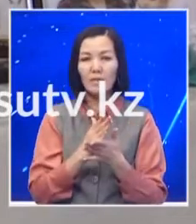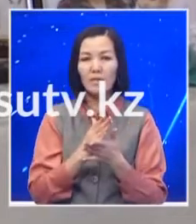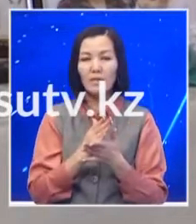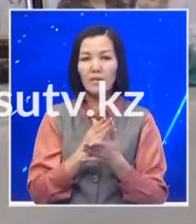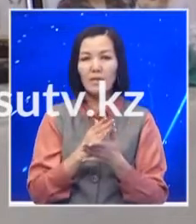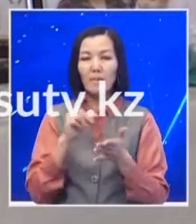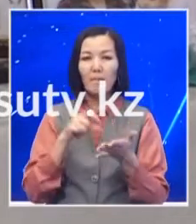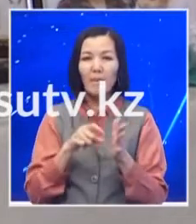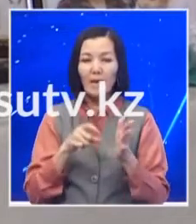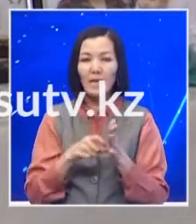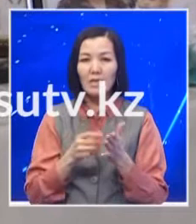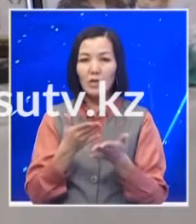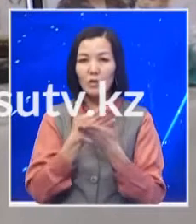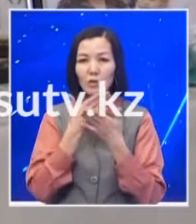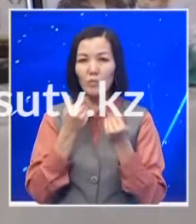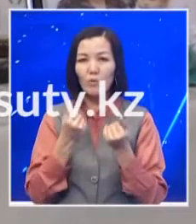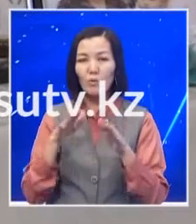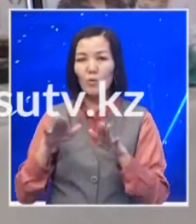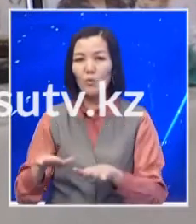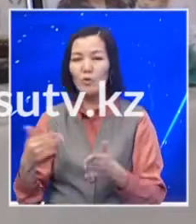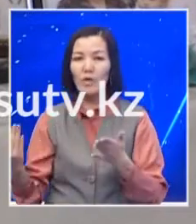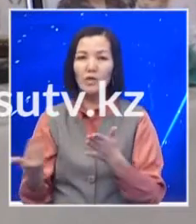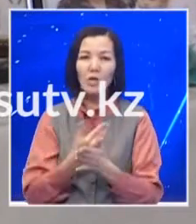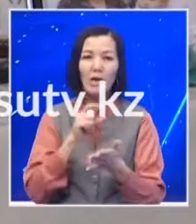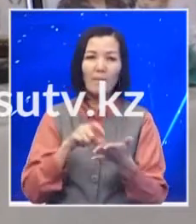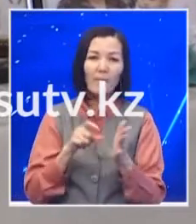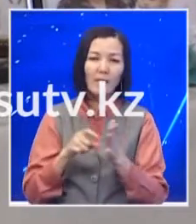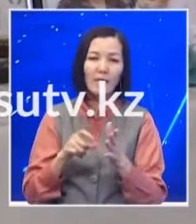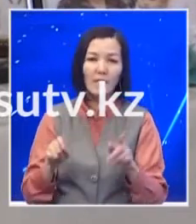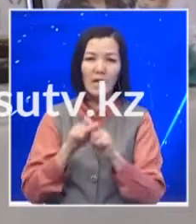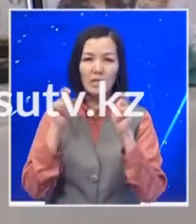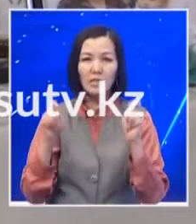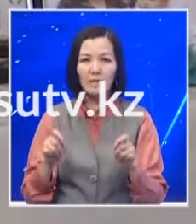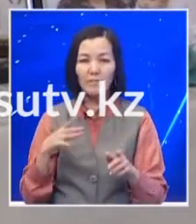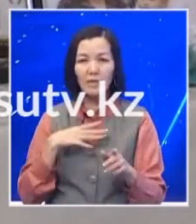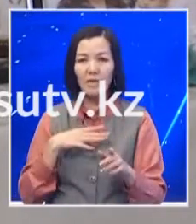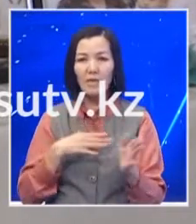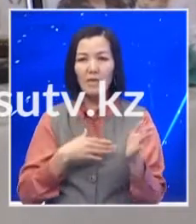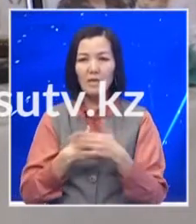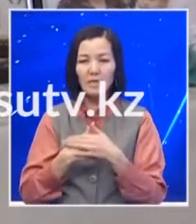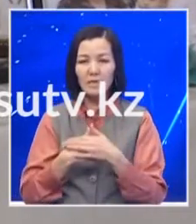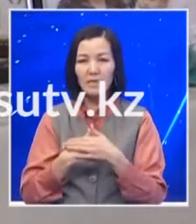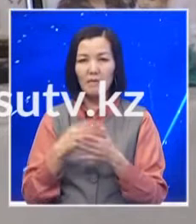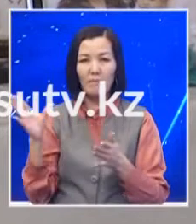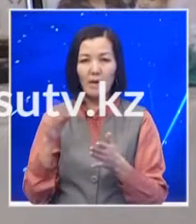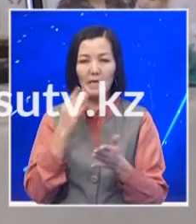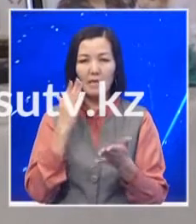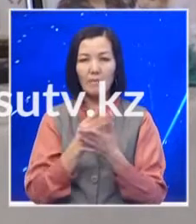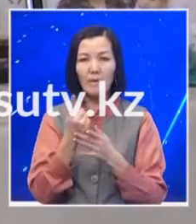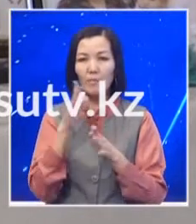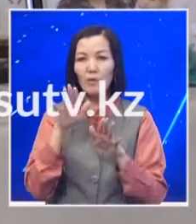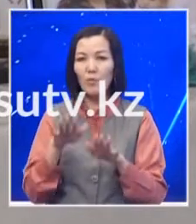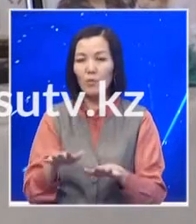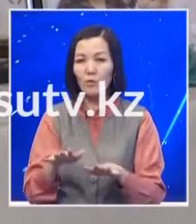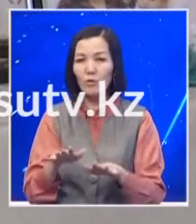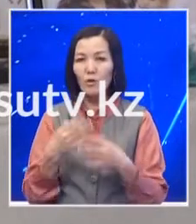больницада палата қалмағандықтан бір бұрыштан жаңадан палата жасаған екен, өздері төсектер қойып, есік қойып, сөйтіп жаңадан палата жасаған екен. Сол жерде бірақ орын бос